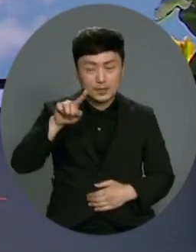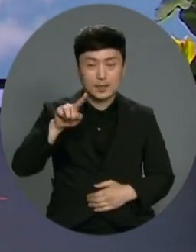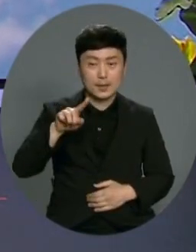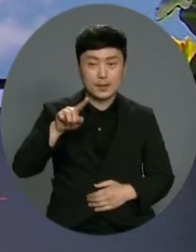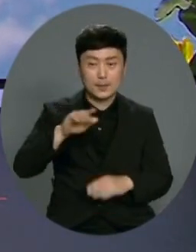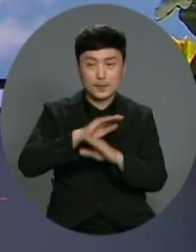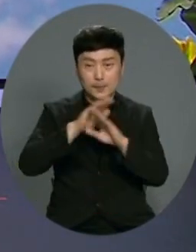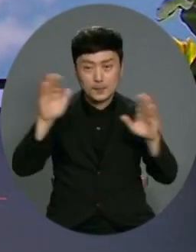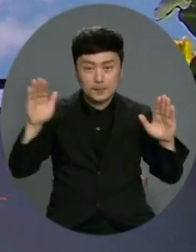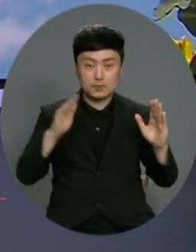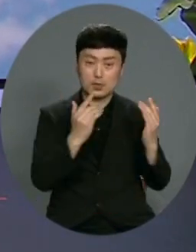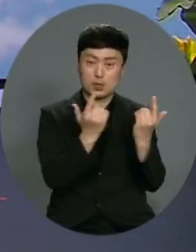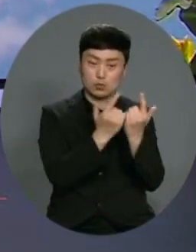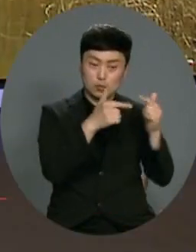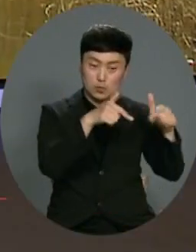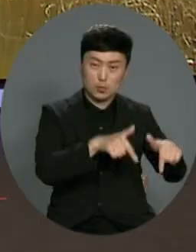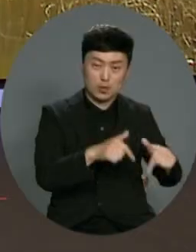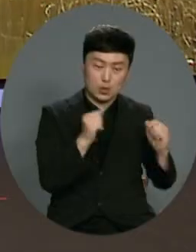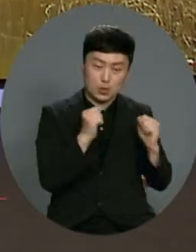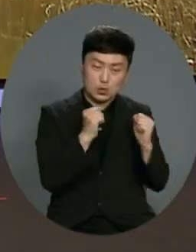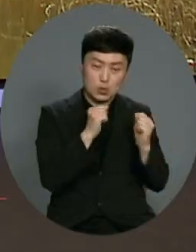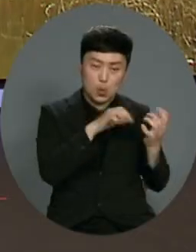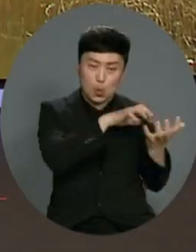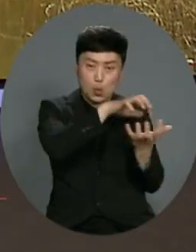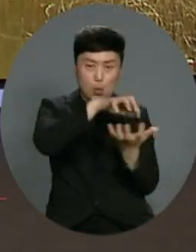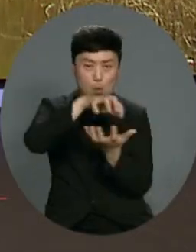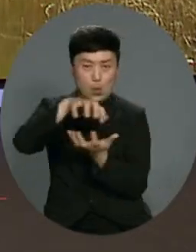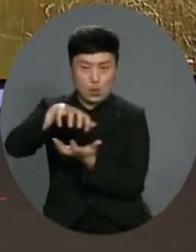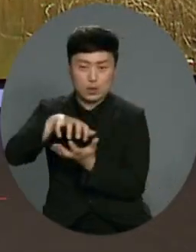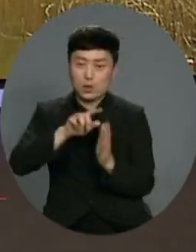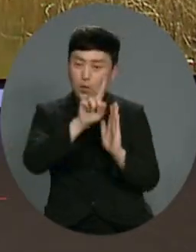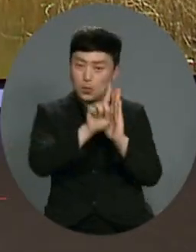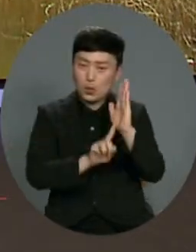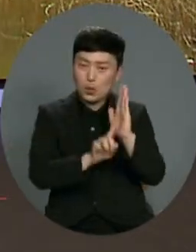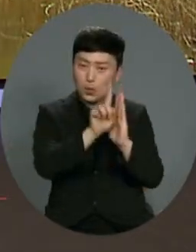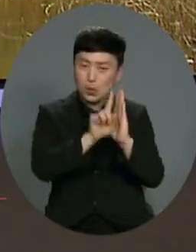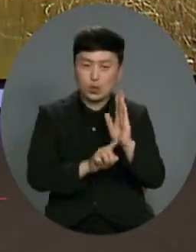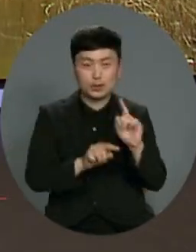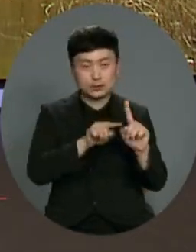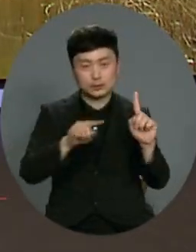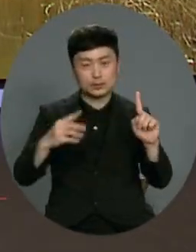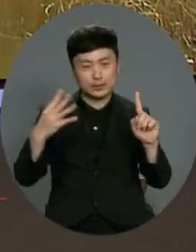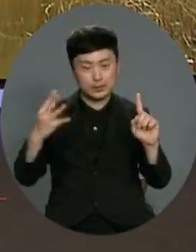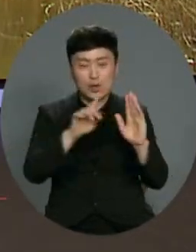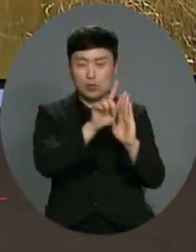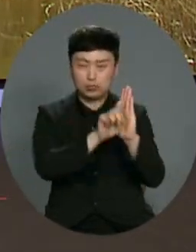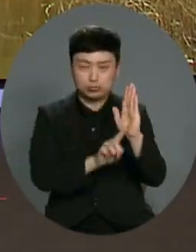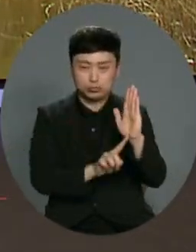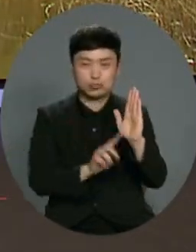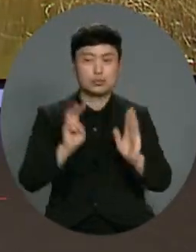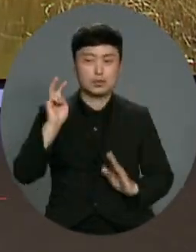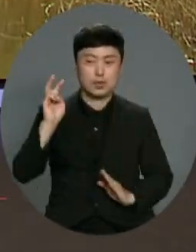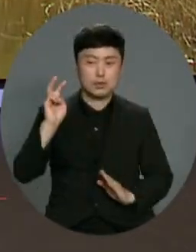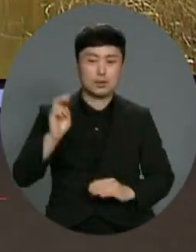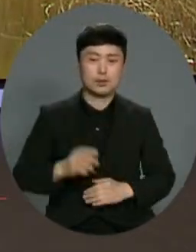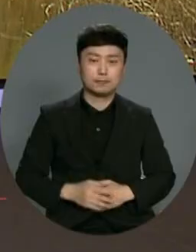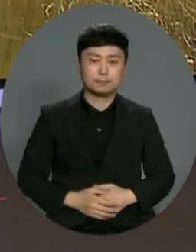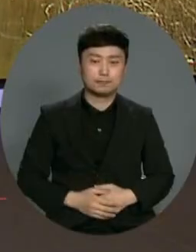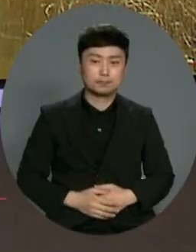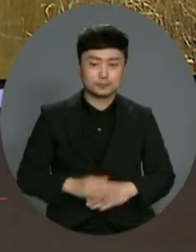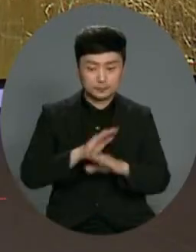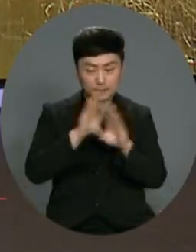북서쪽에서 찬공기가 내려와 모레까지의 기온은 평균과 비슷하거나 일도에서 4도가량 낮을 것으로 예상됩니다